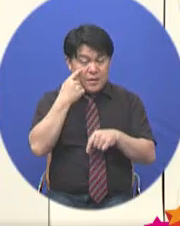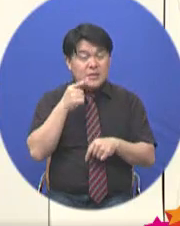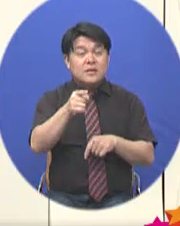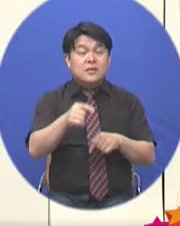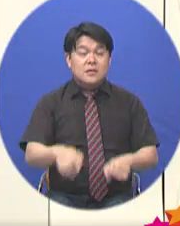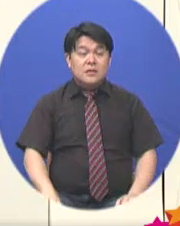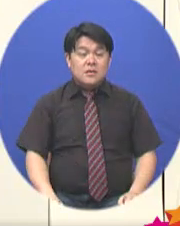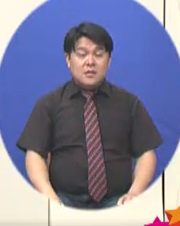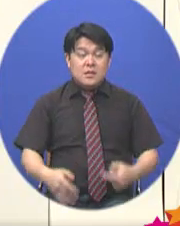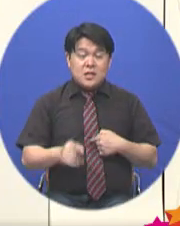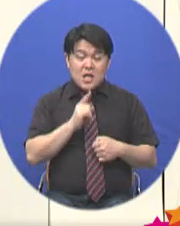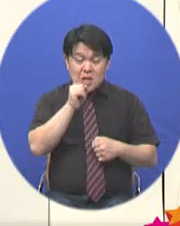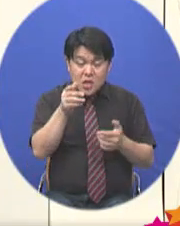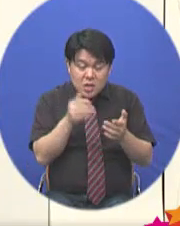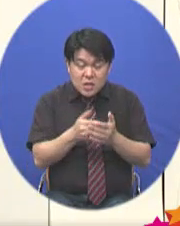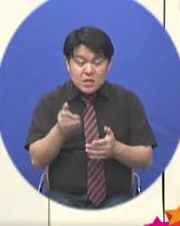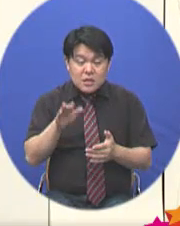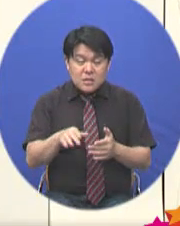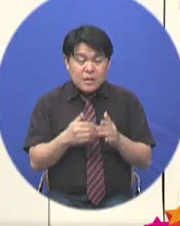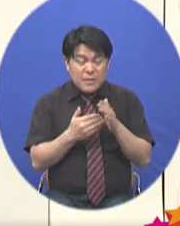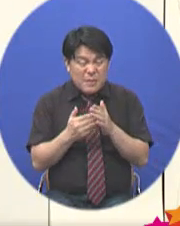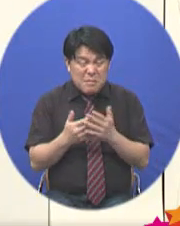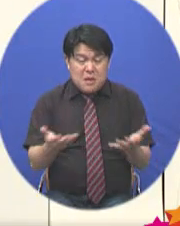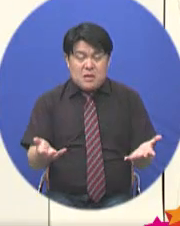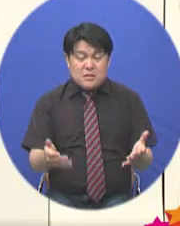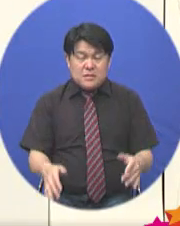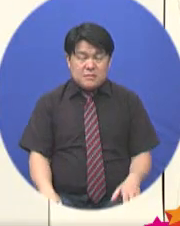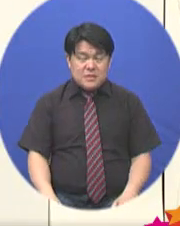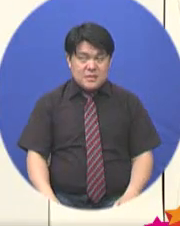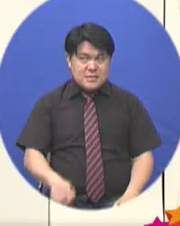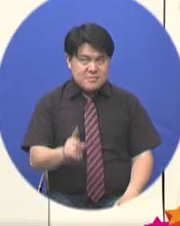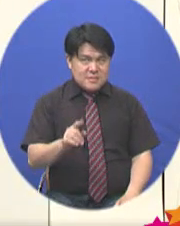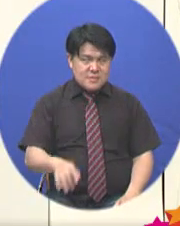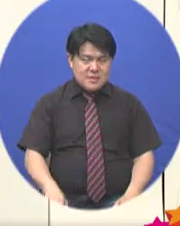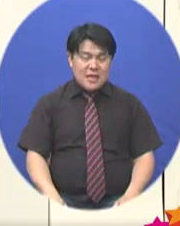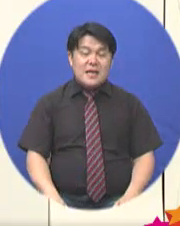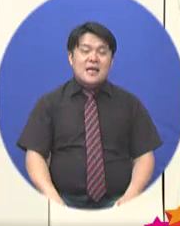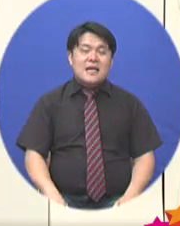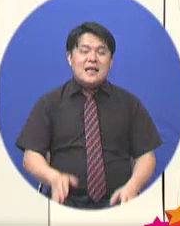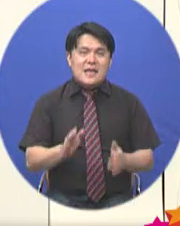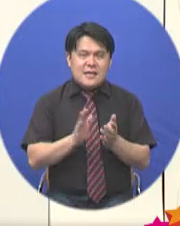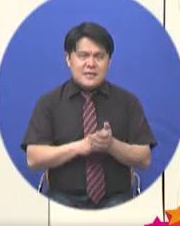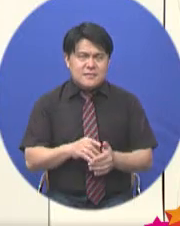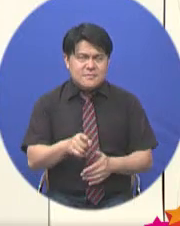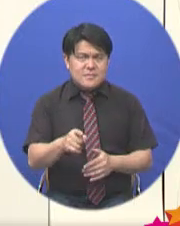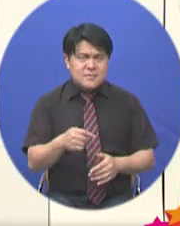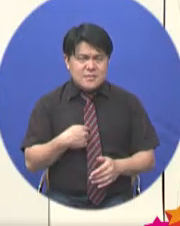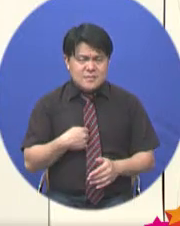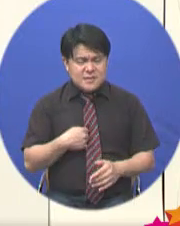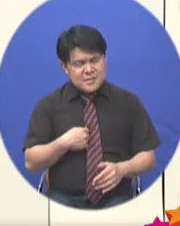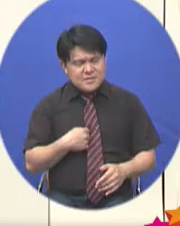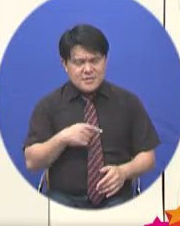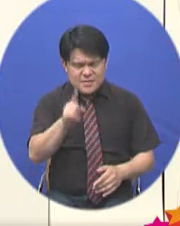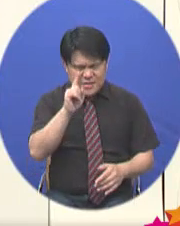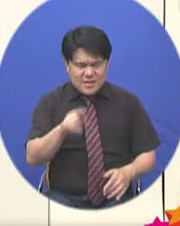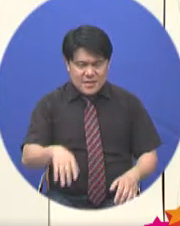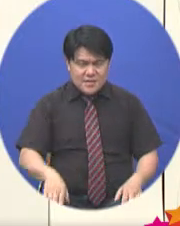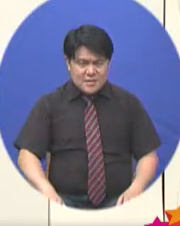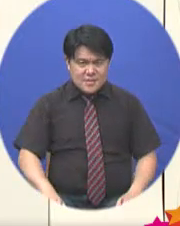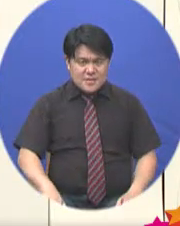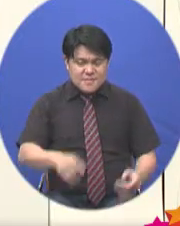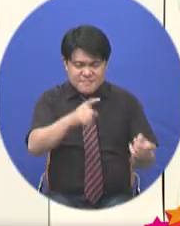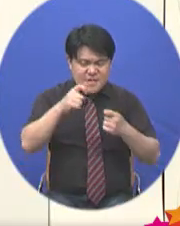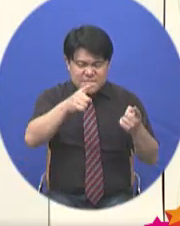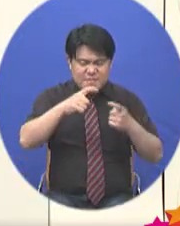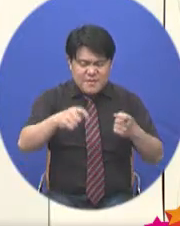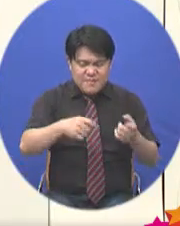나오셨어요? 그걸 신청해 놓으니까 그냥 안 돼가 막 걸리면 그 아이고. 다섯 병 그냥 둘이서 먹고 그냥 해. 아이고 그러셨구나.